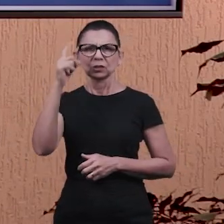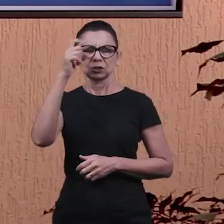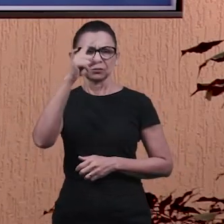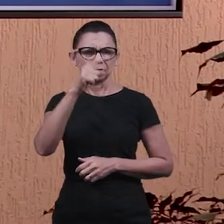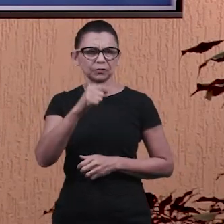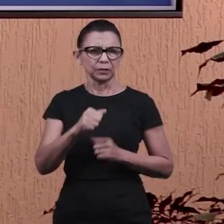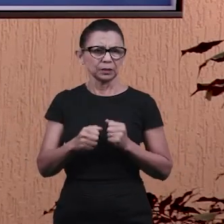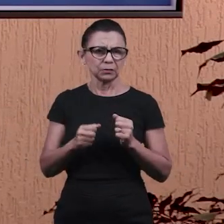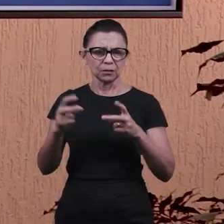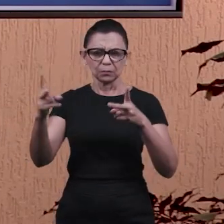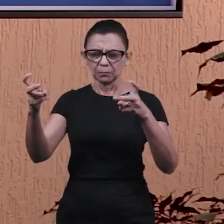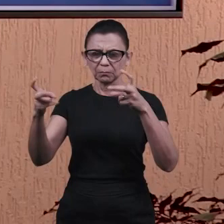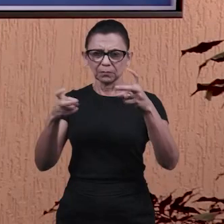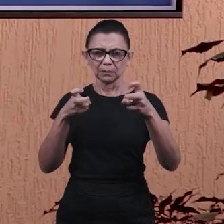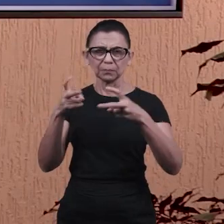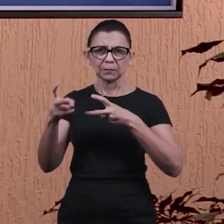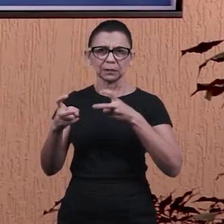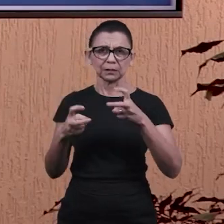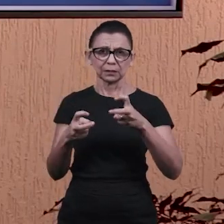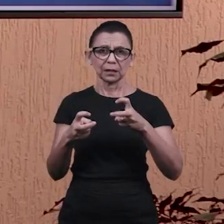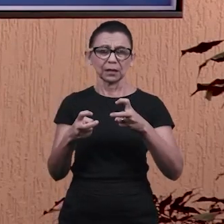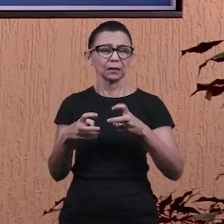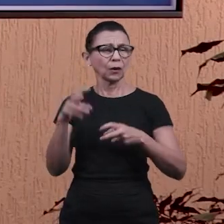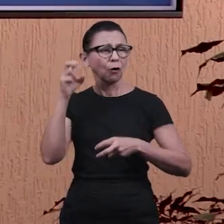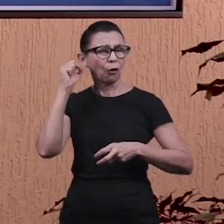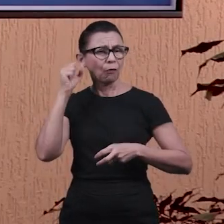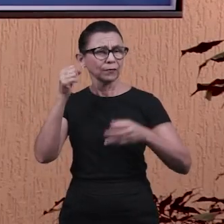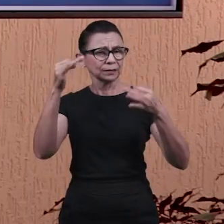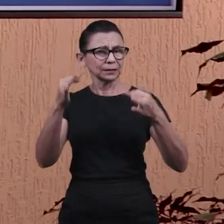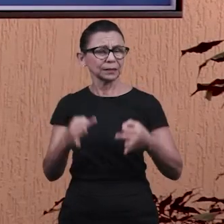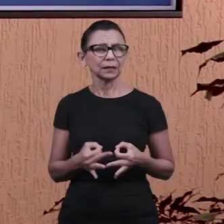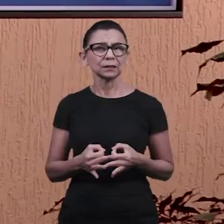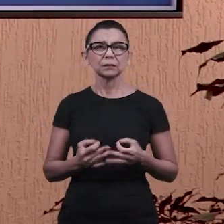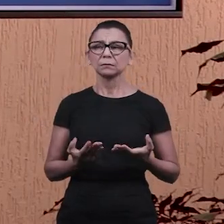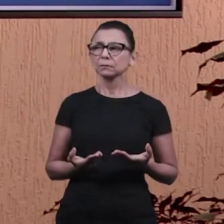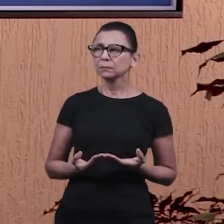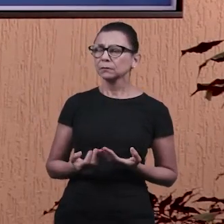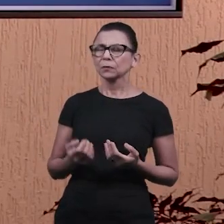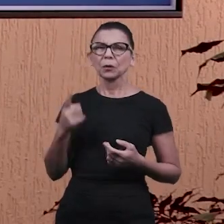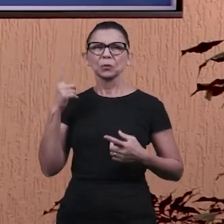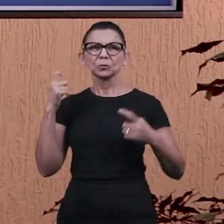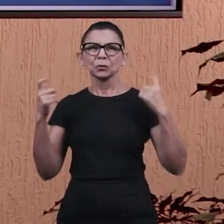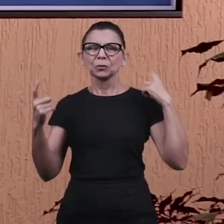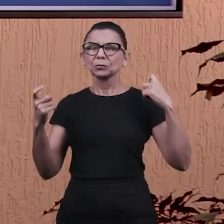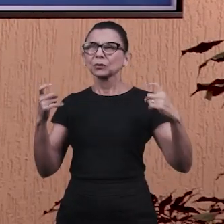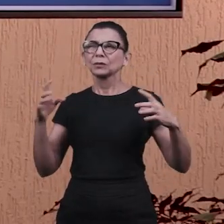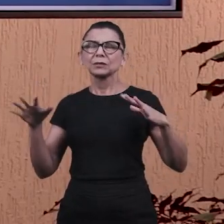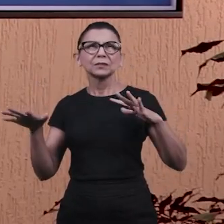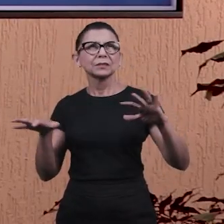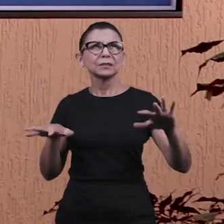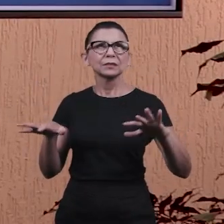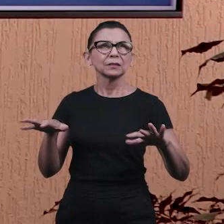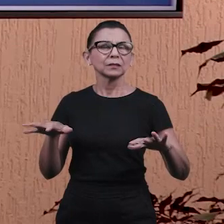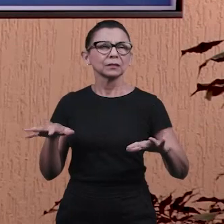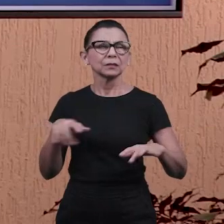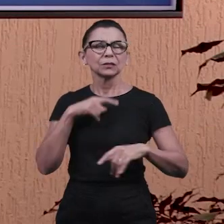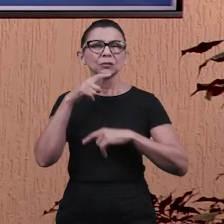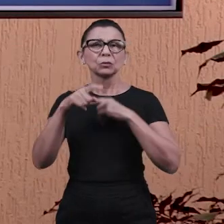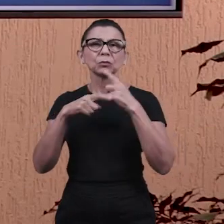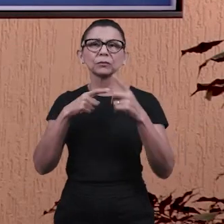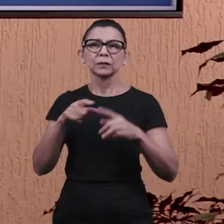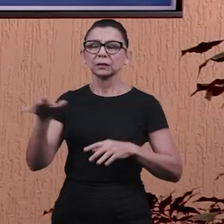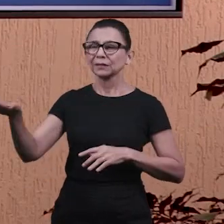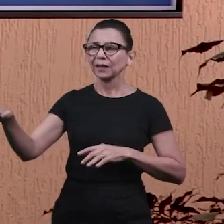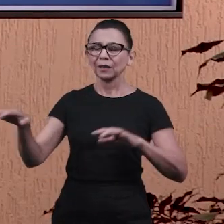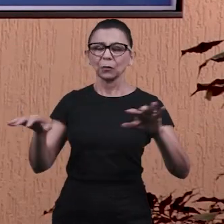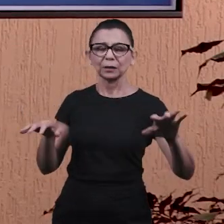Donc, une autre difficulté, c'est de suivre les instructions et localiser le son, d'où le son il vient. Ça,